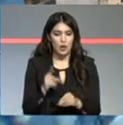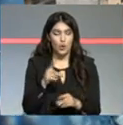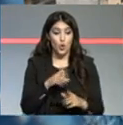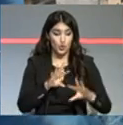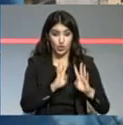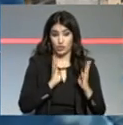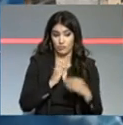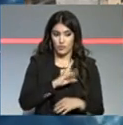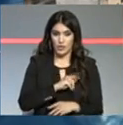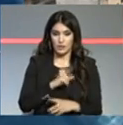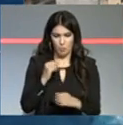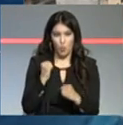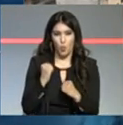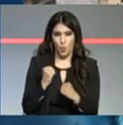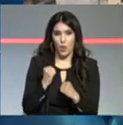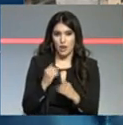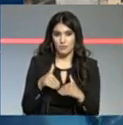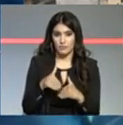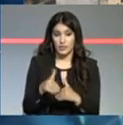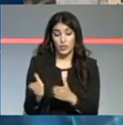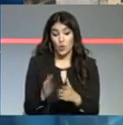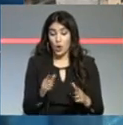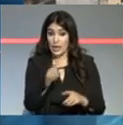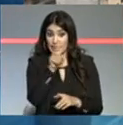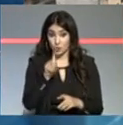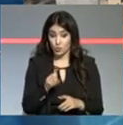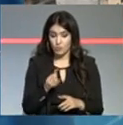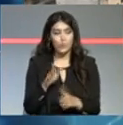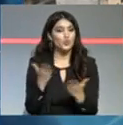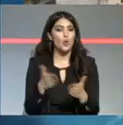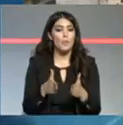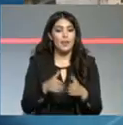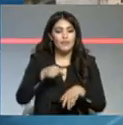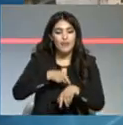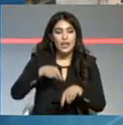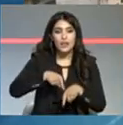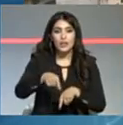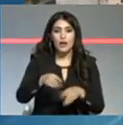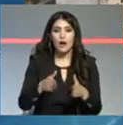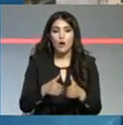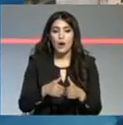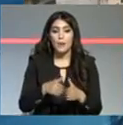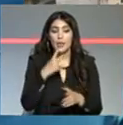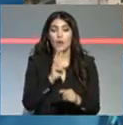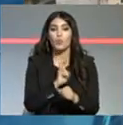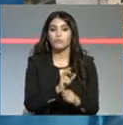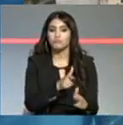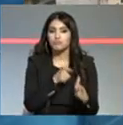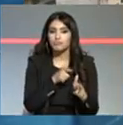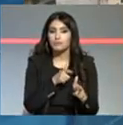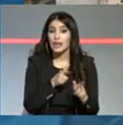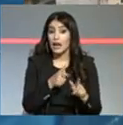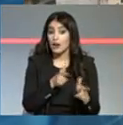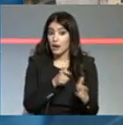الفلسطيني نعم ما المطلوب الان في هذا التوقيت كما كنت تقول انها الهدنه هي هدنه ها